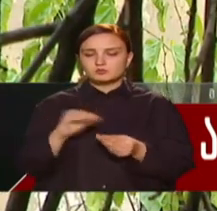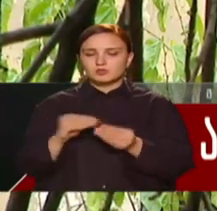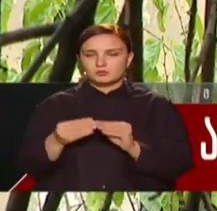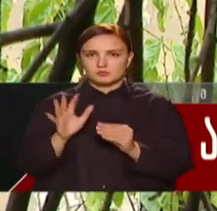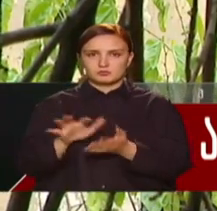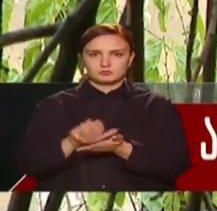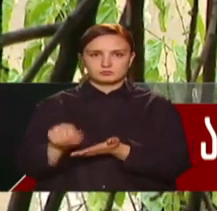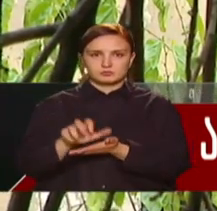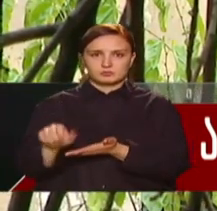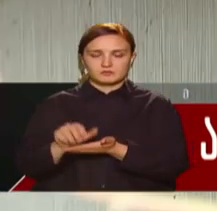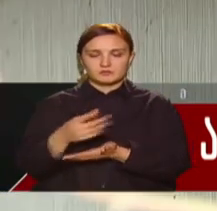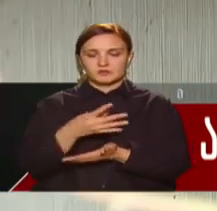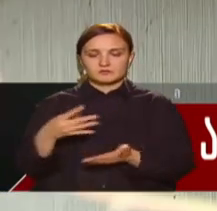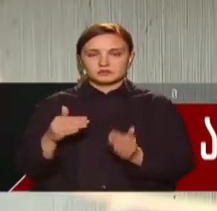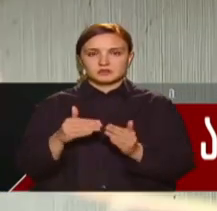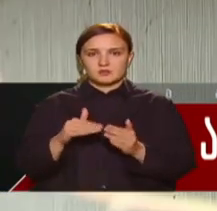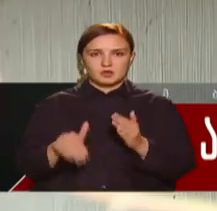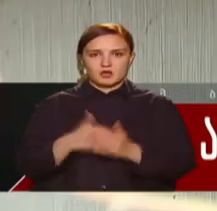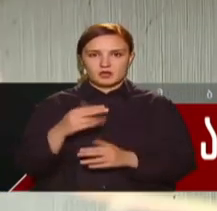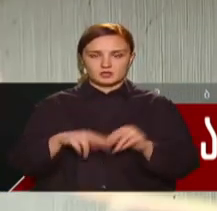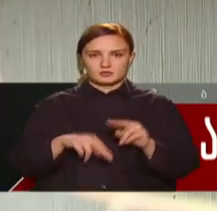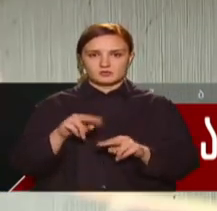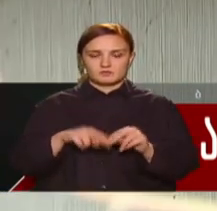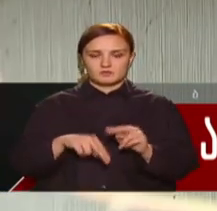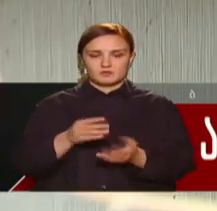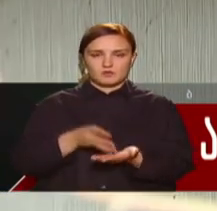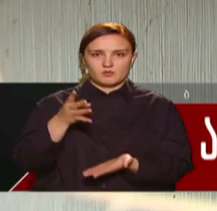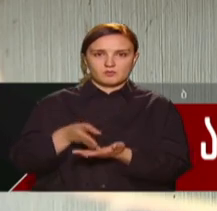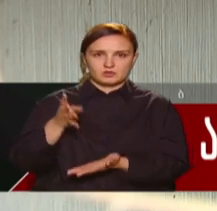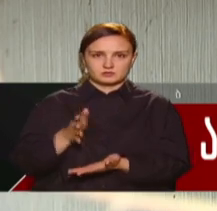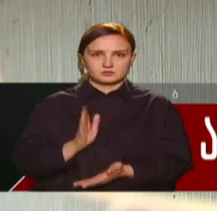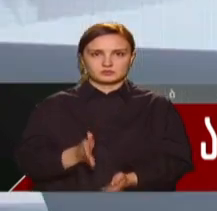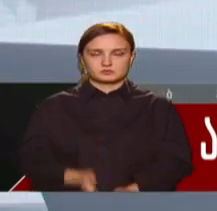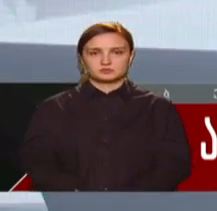დემონტაჟი მოხდება. ავარიულ სახლებს კი ახალი საცხოვრებელი კომპლექსები ჩაანაცვლებს.